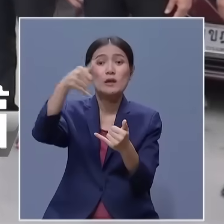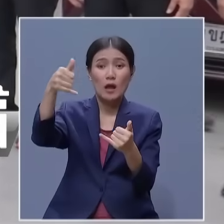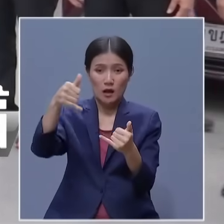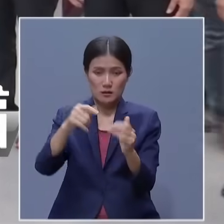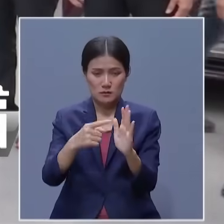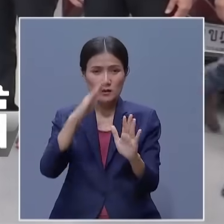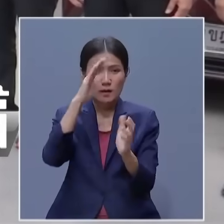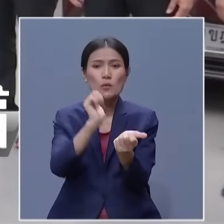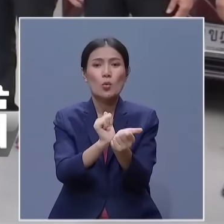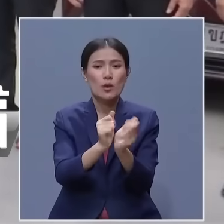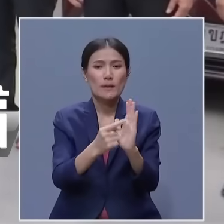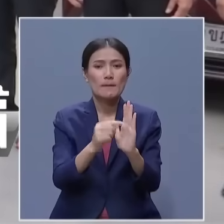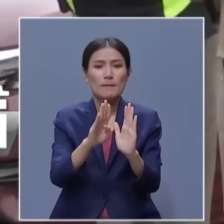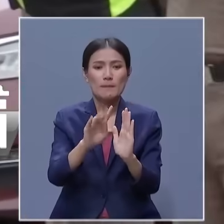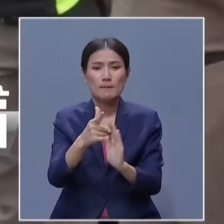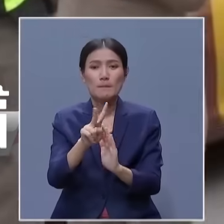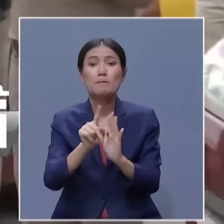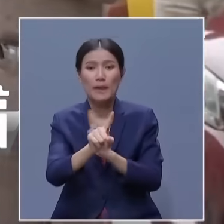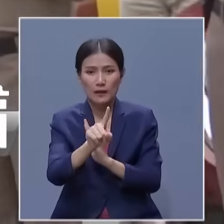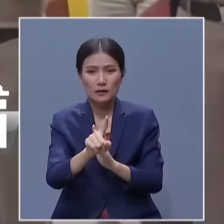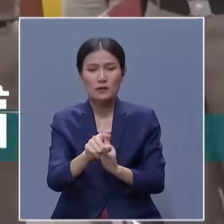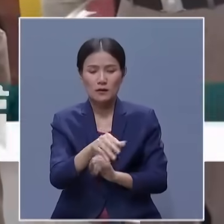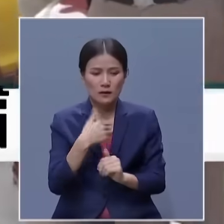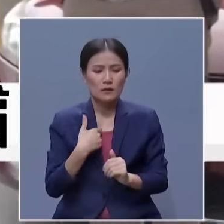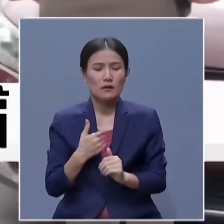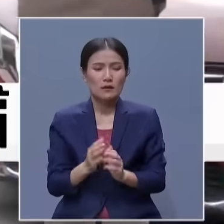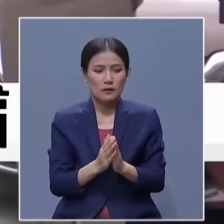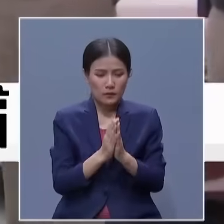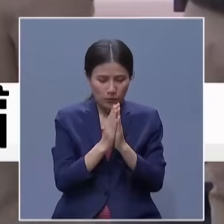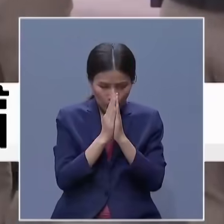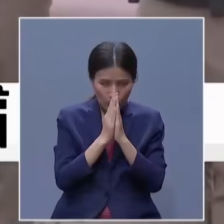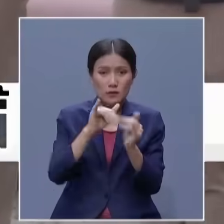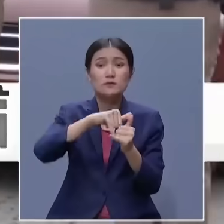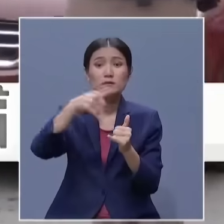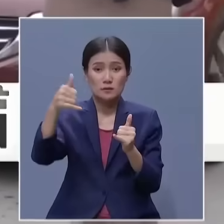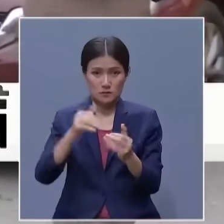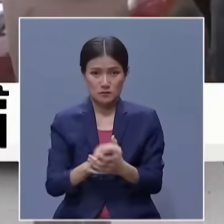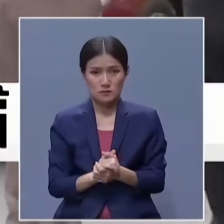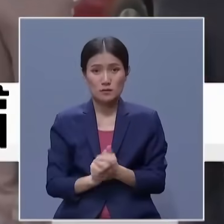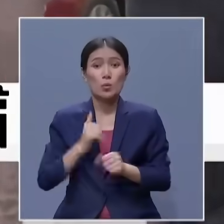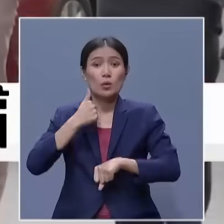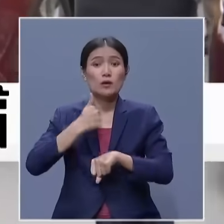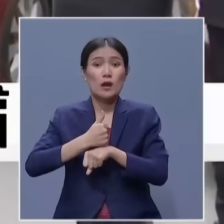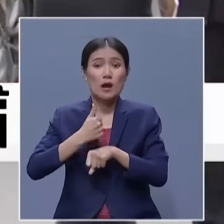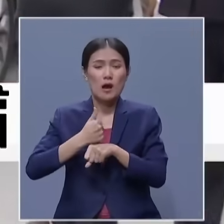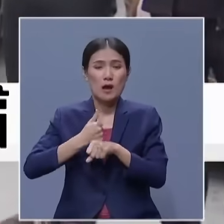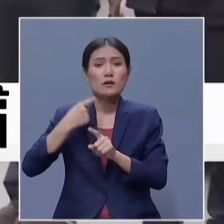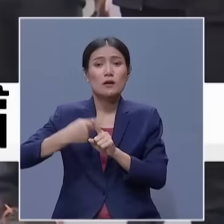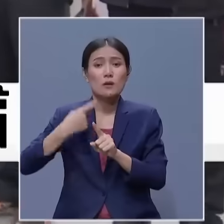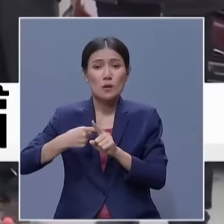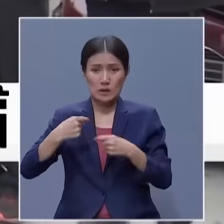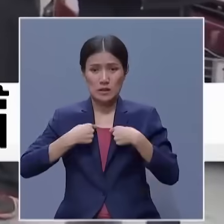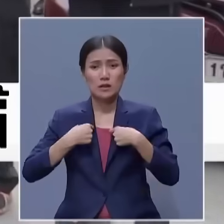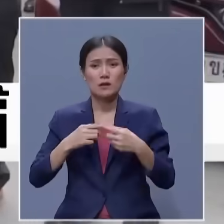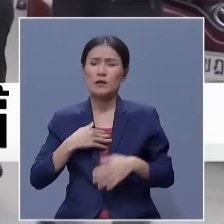ำแหน่งไปบอกไปรับลูกน้องใต้บังคับบัญชาของตัวเองค่ะ คือบิ๊กเต่าท่านเป็นคนหนึ่งที่ท่านบอกว่าเสียใจมากนะกับ